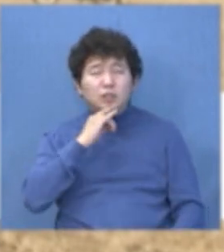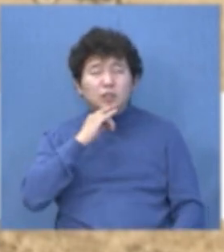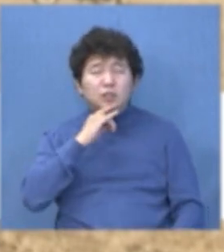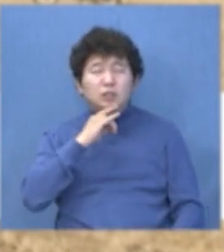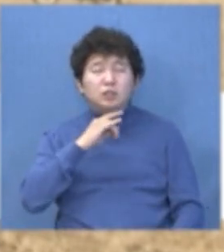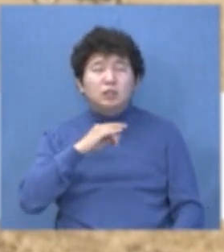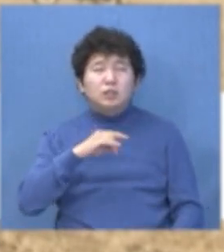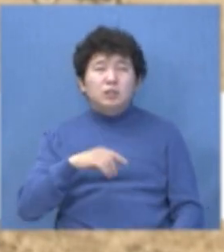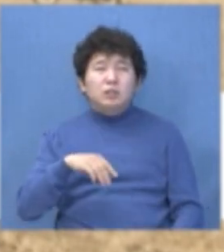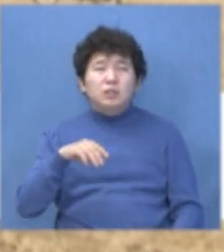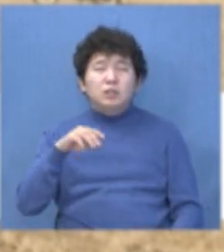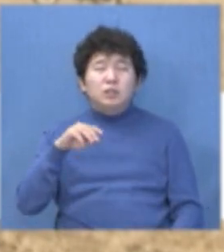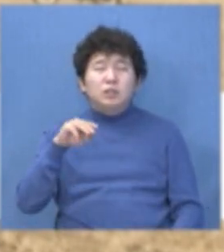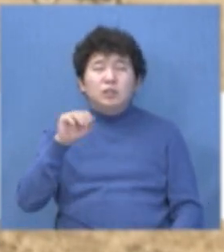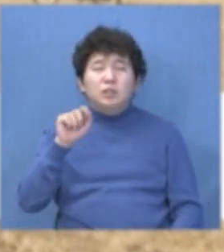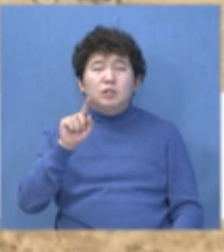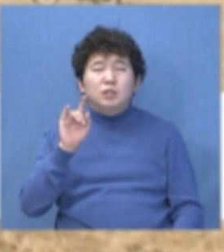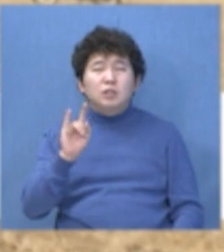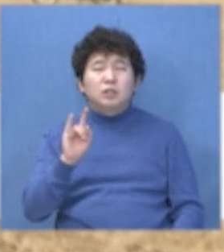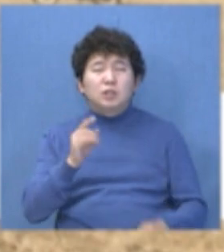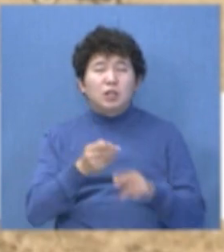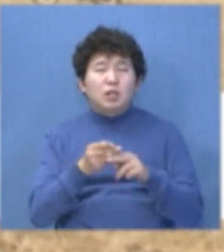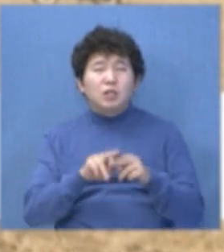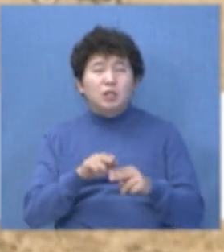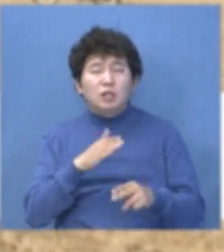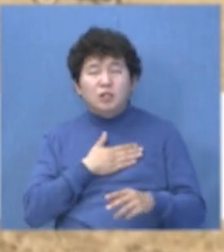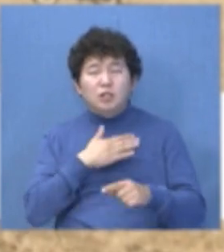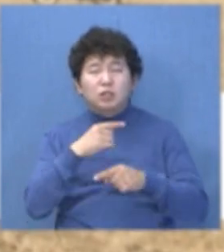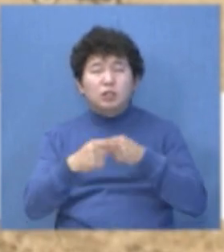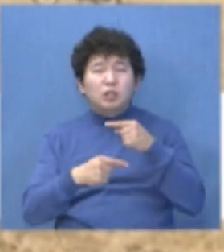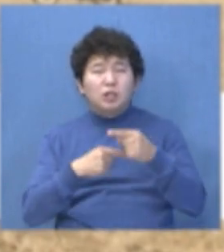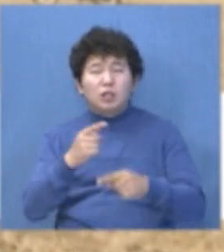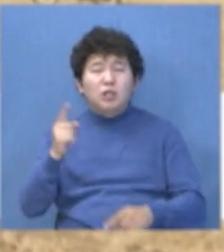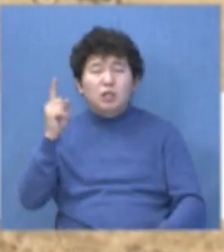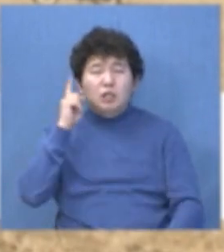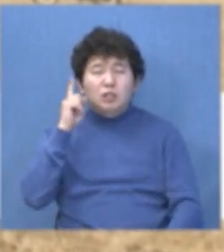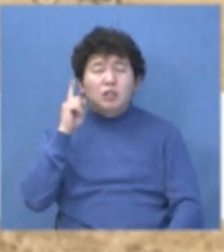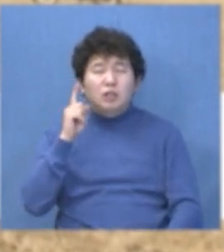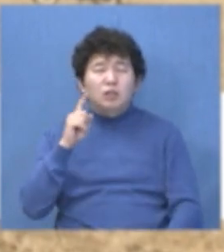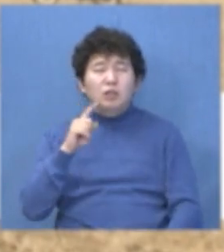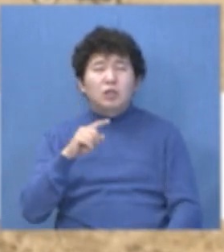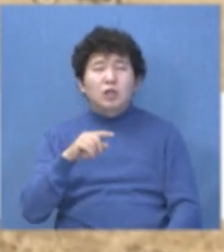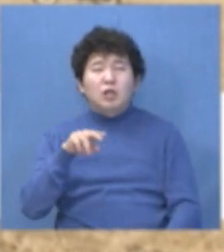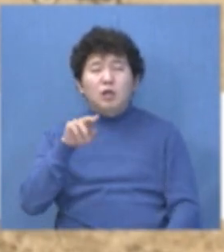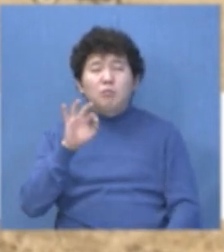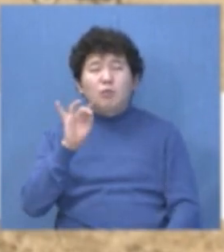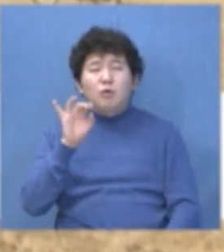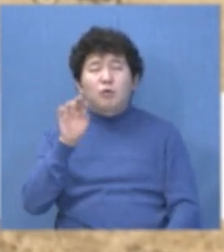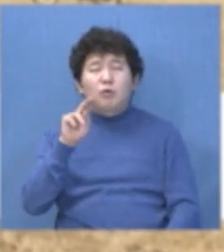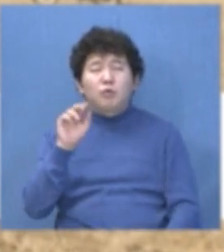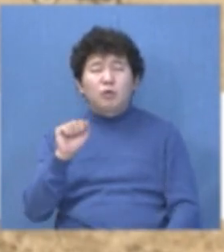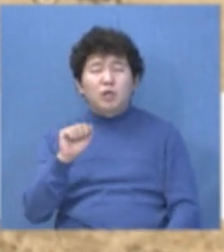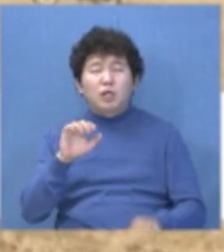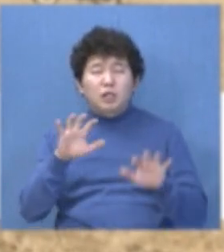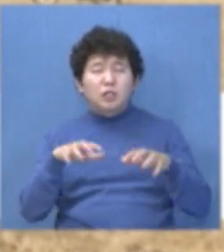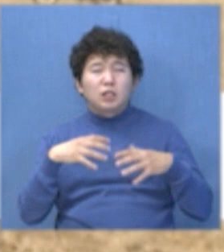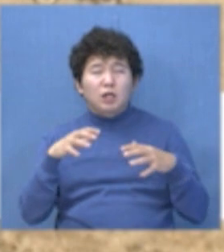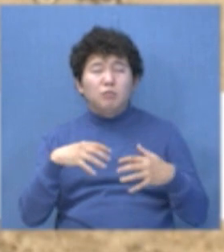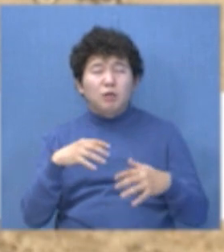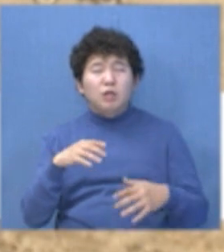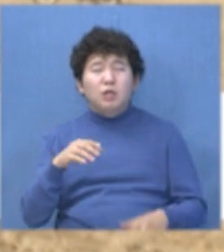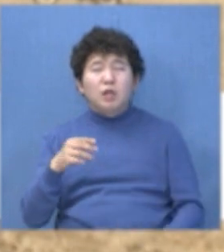кинологические организации, поскольку это наше наследие, это очень древняя порода собак. В столице будут проводиться республиканские